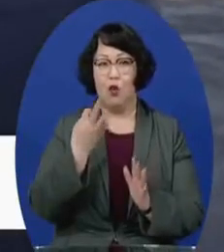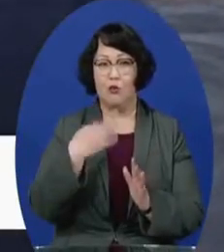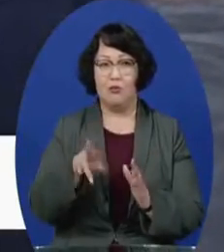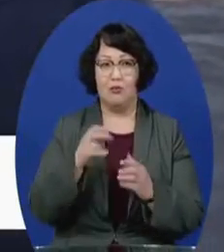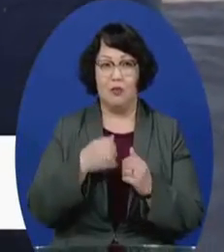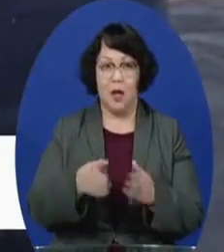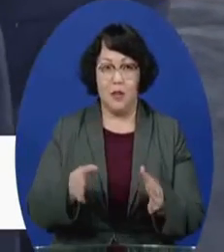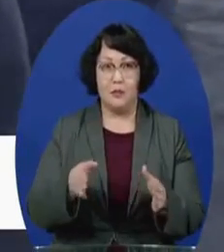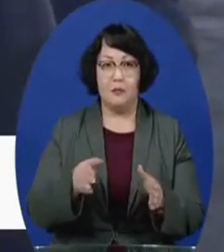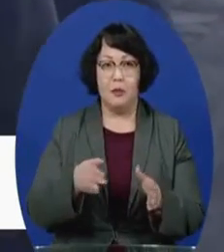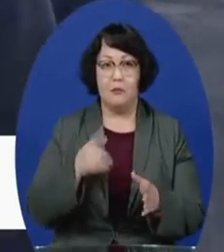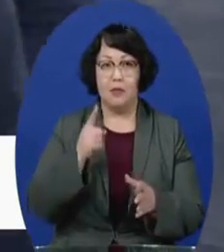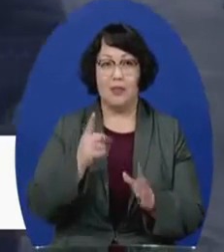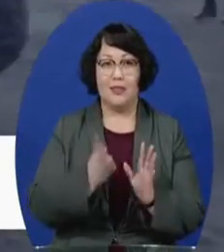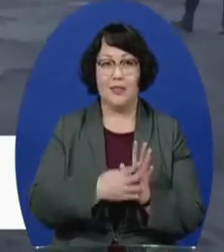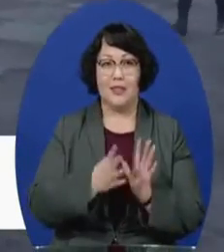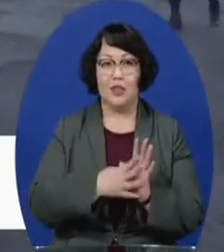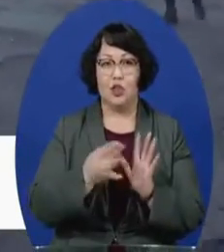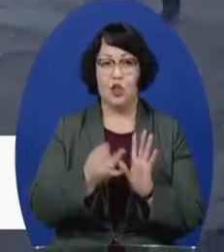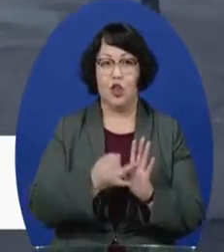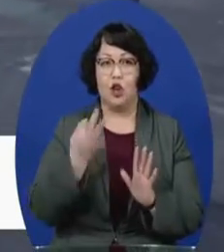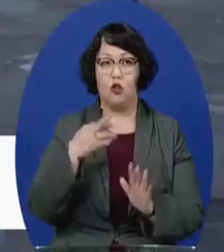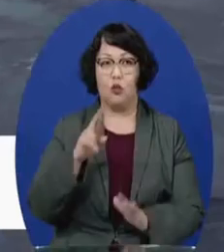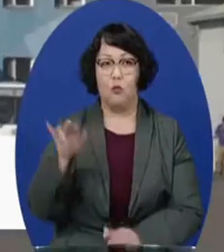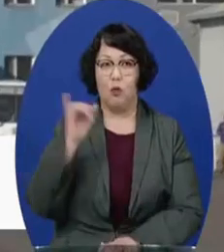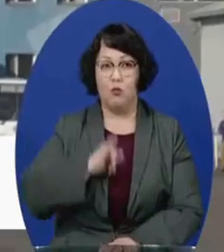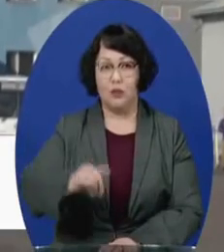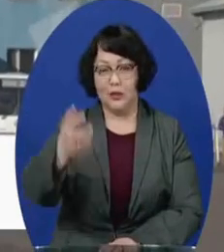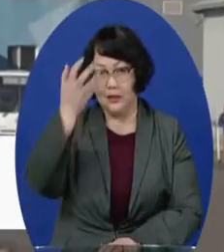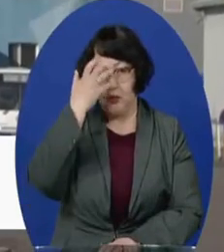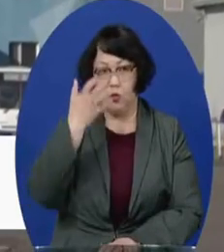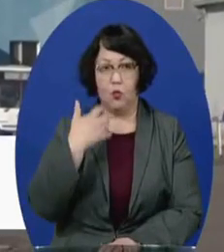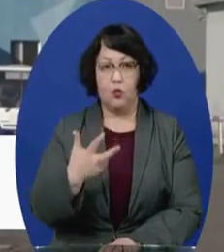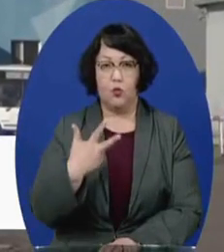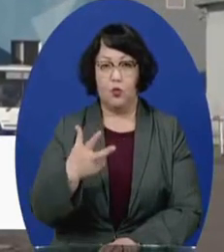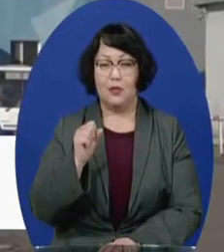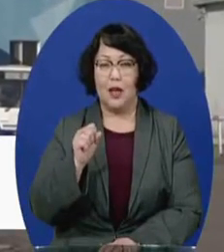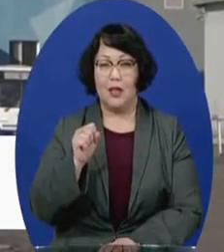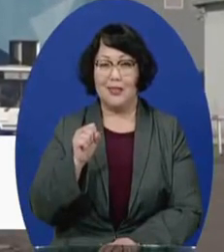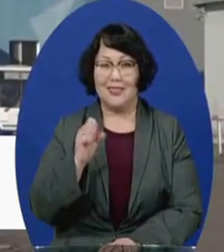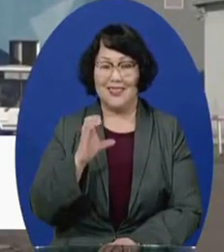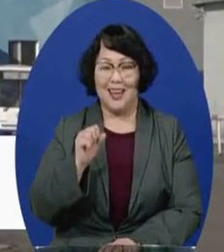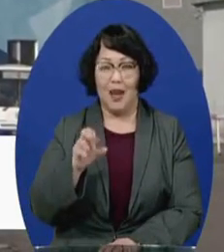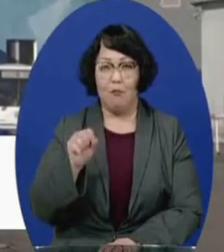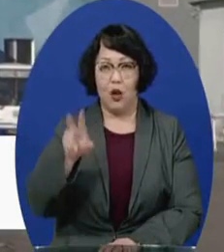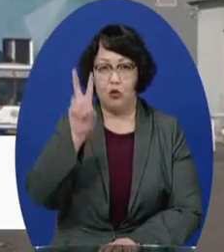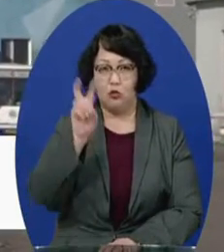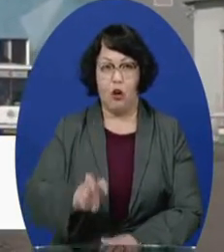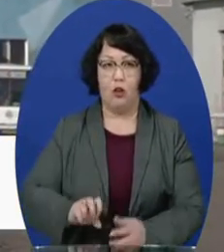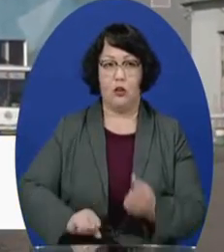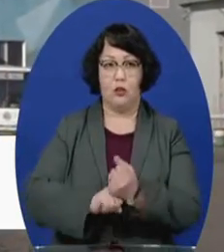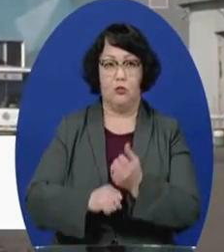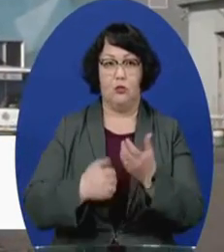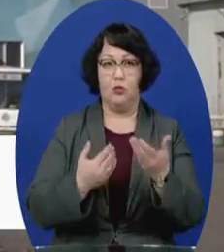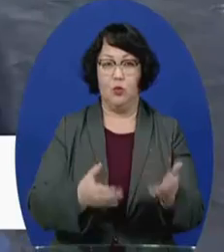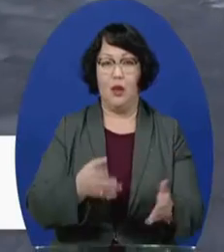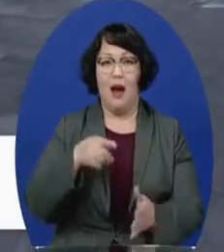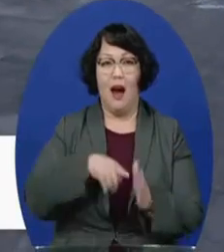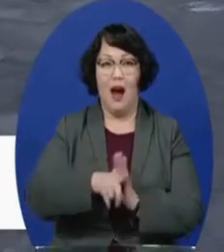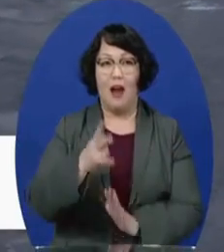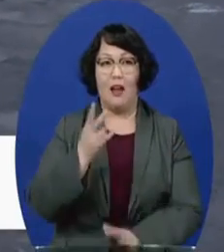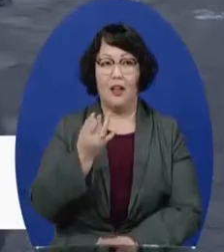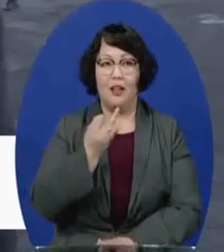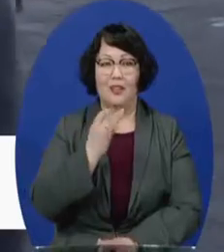ашиглалтанд ороод 1997 онд Японы засгийн газрын 33 сая долларын тосолмжтойгоор нөгөө Nissan Hino автобус